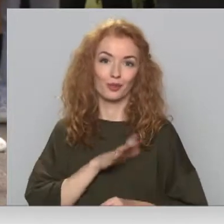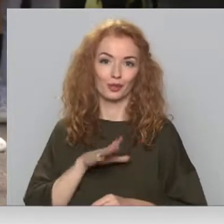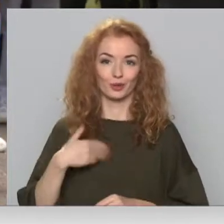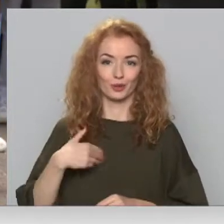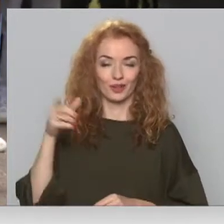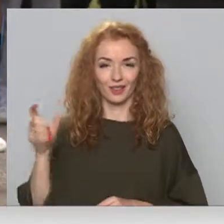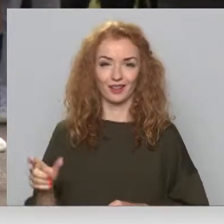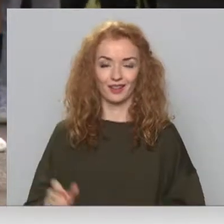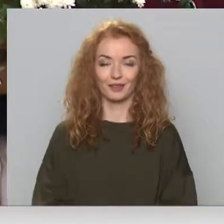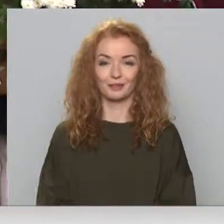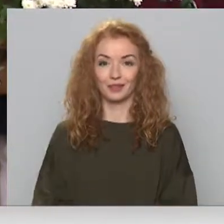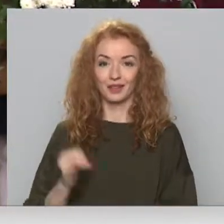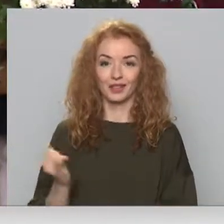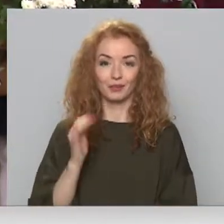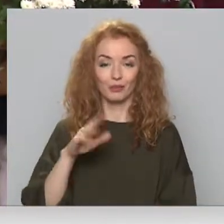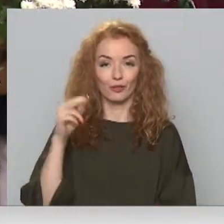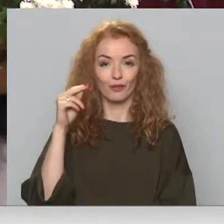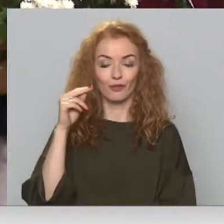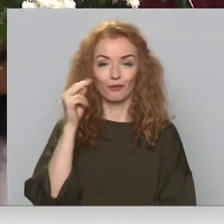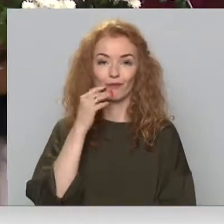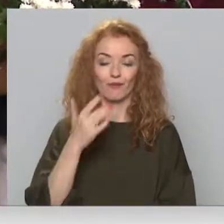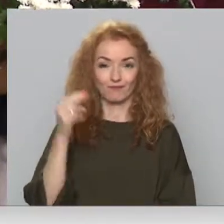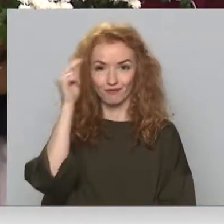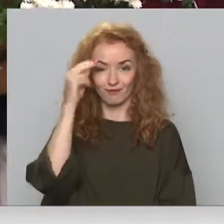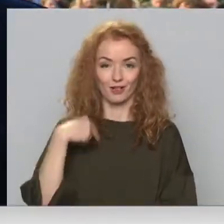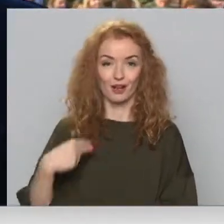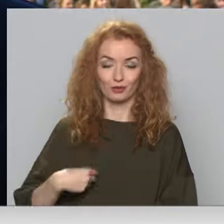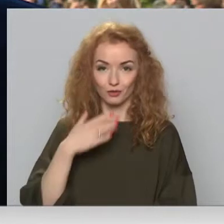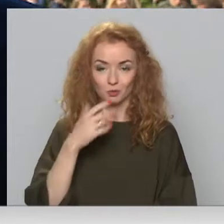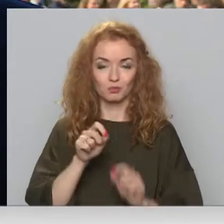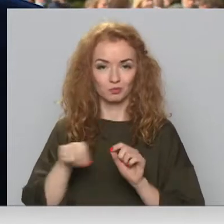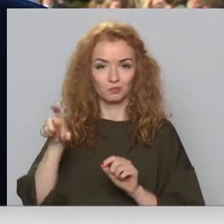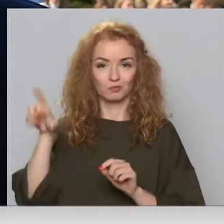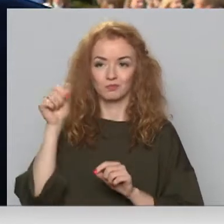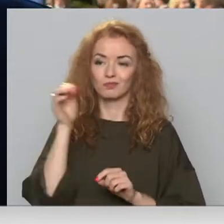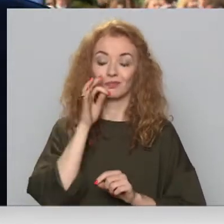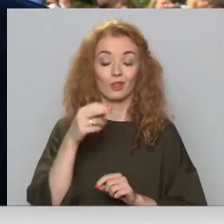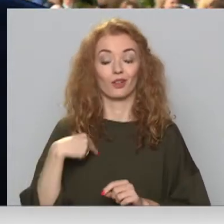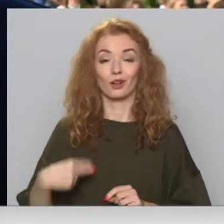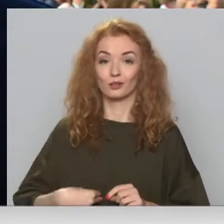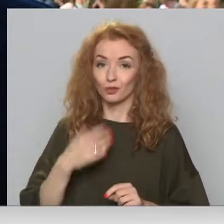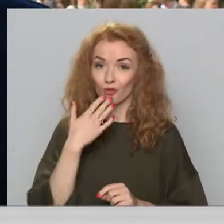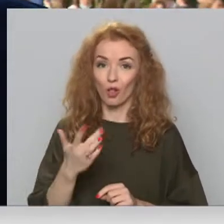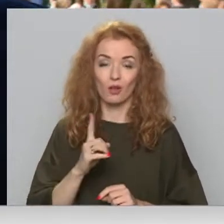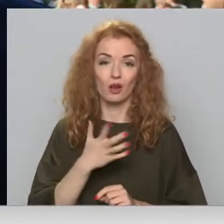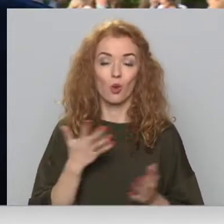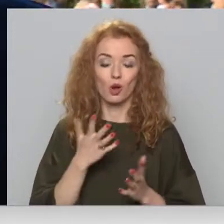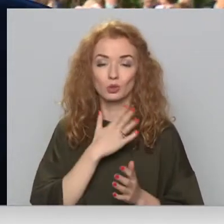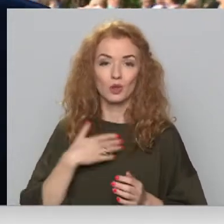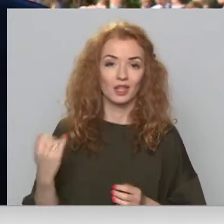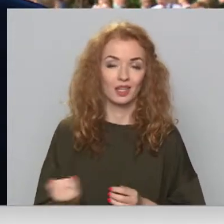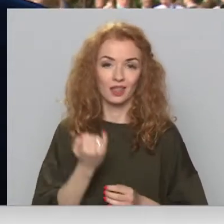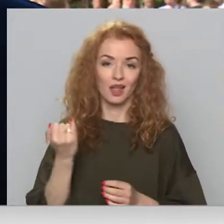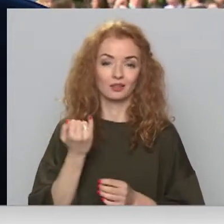skolēni. Interesi par franču valodas apguvi ik gadu tikai pieaug. Franču valoda, nu, tas ir kaut kas tāds ekstra.